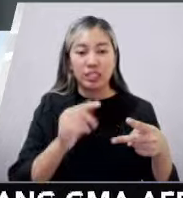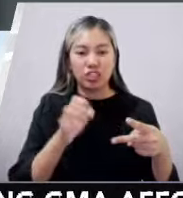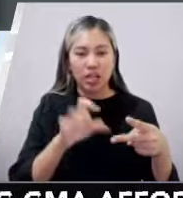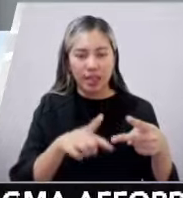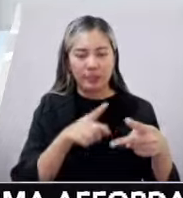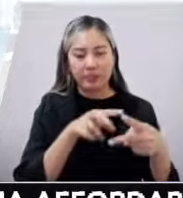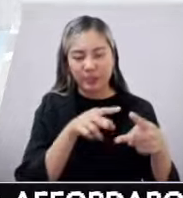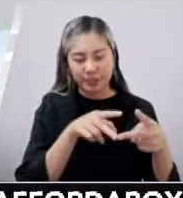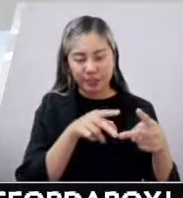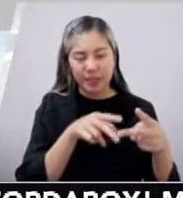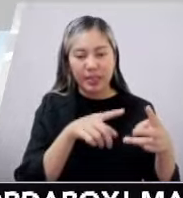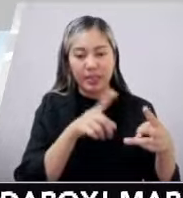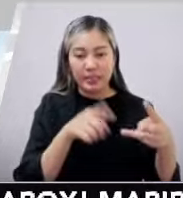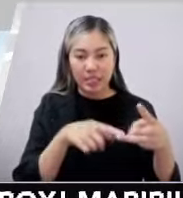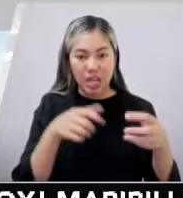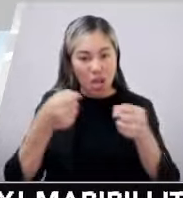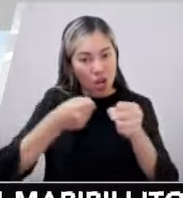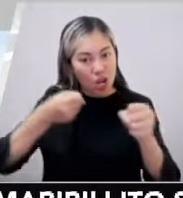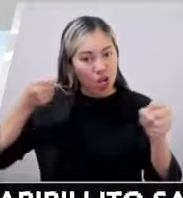archery,